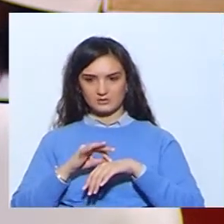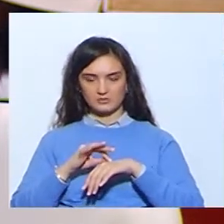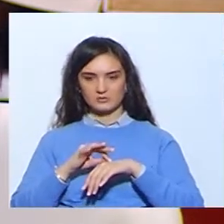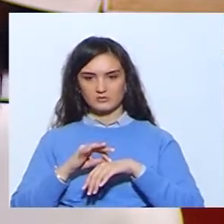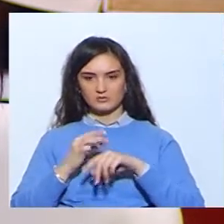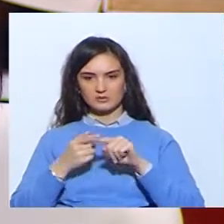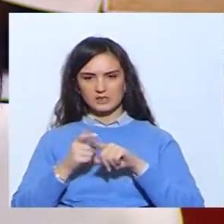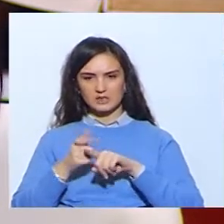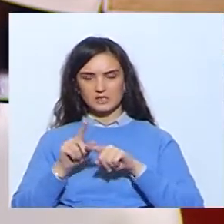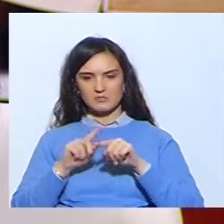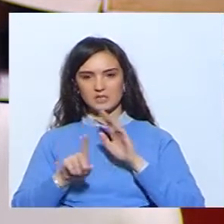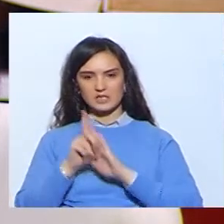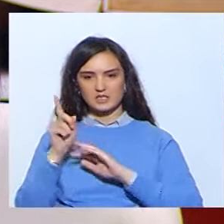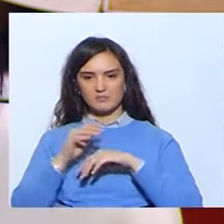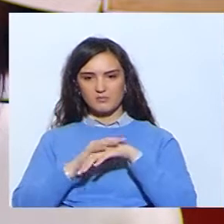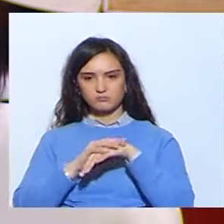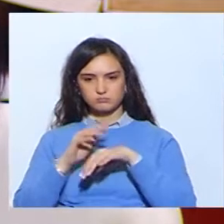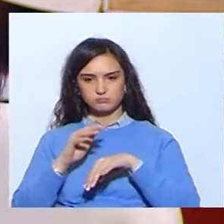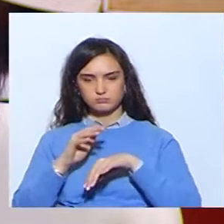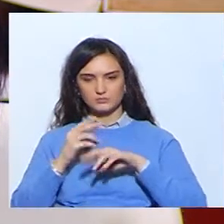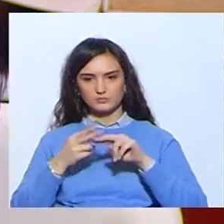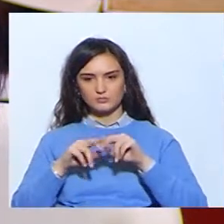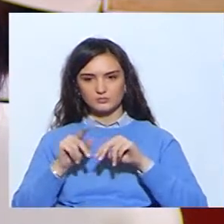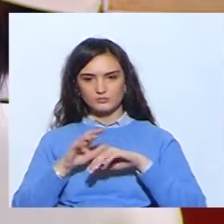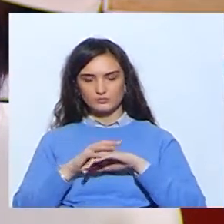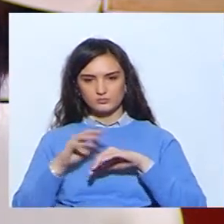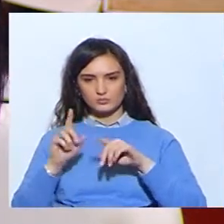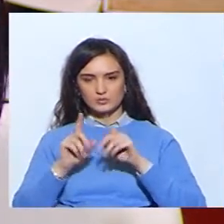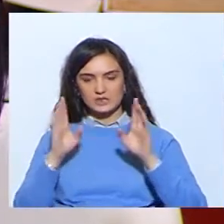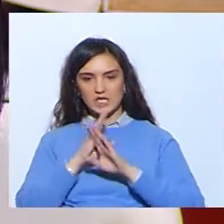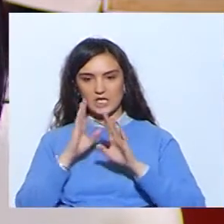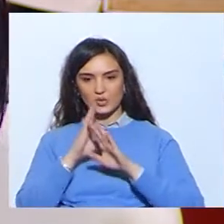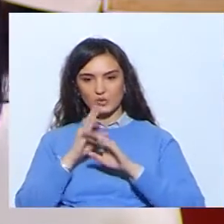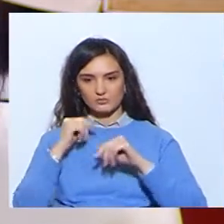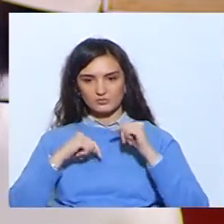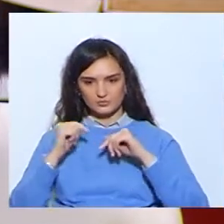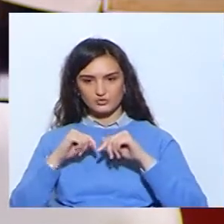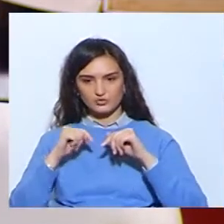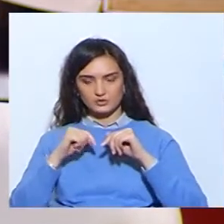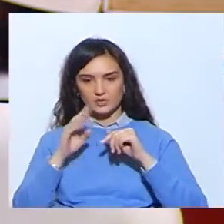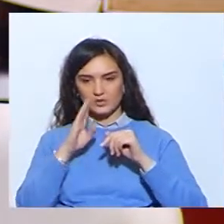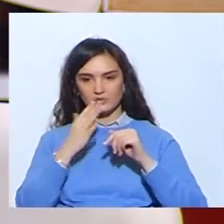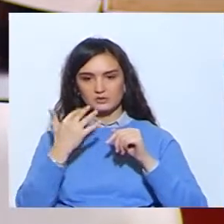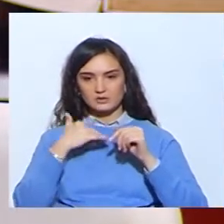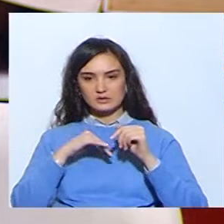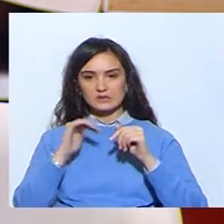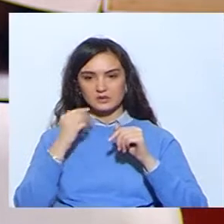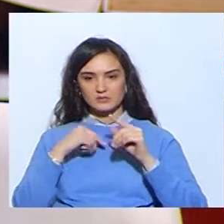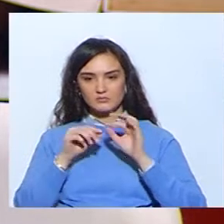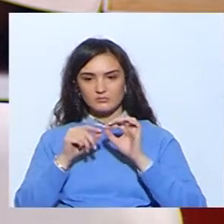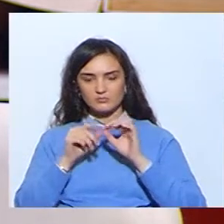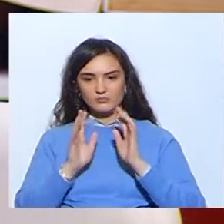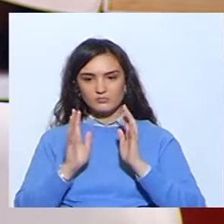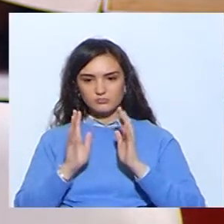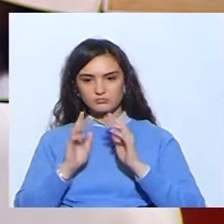მიდემოს, ძალიან მალე იწყება შეშუპება. ასევე შუპდება საჰაერო გზები. შესაბამისად, შეშუპებული საჰაერო გზები ხელს